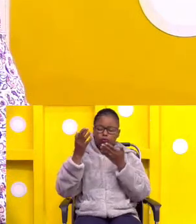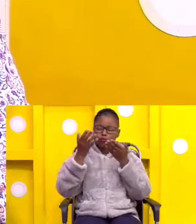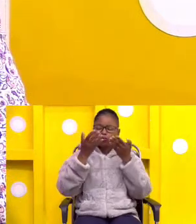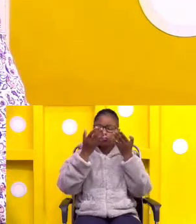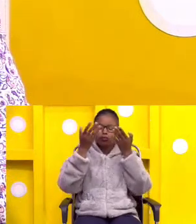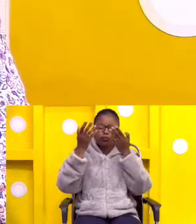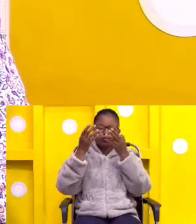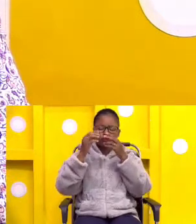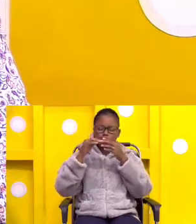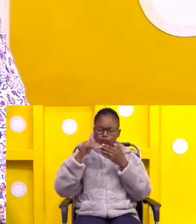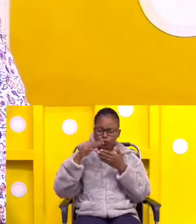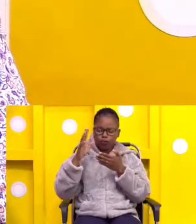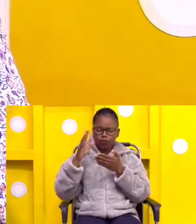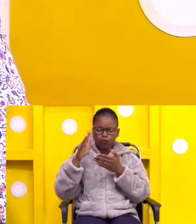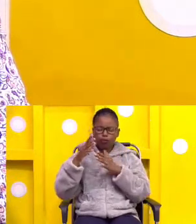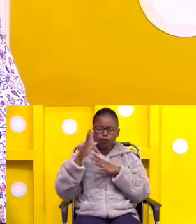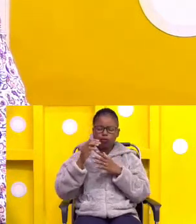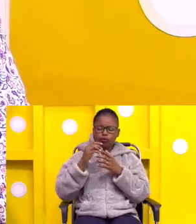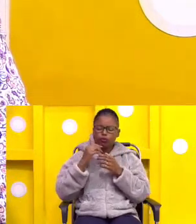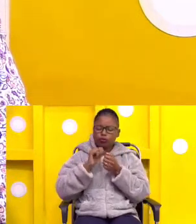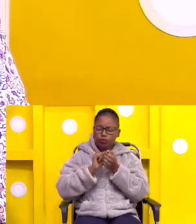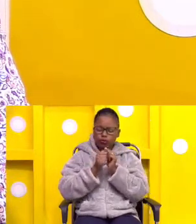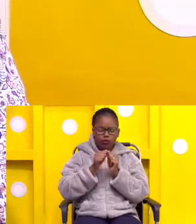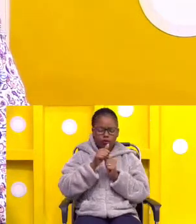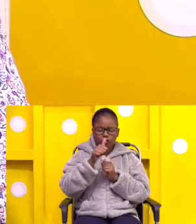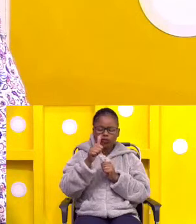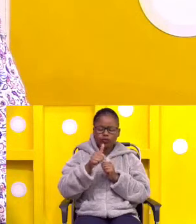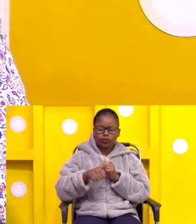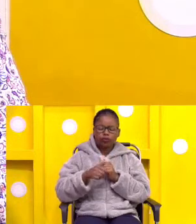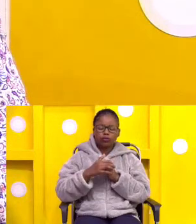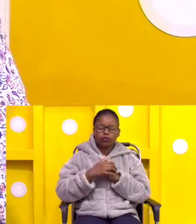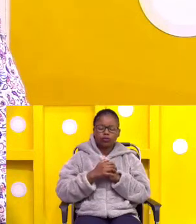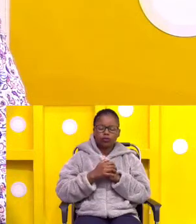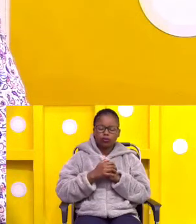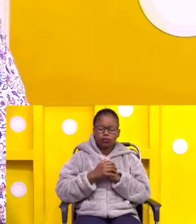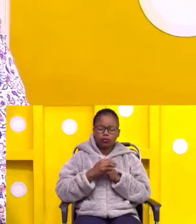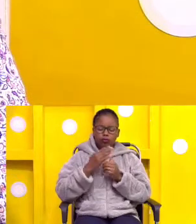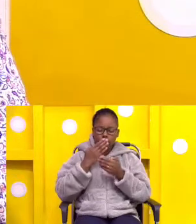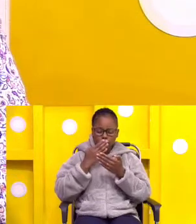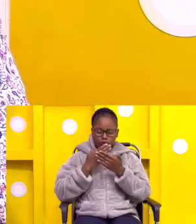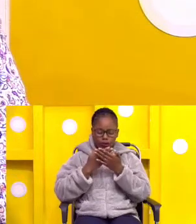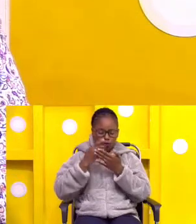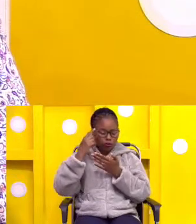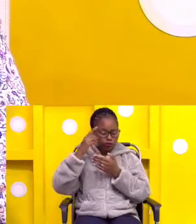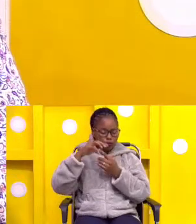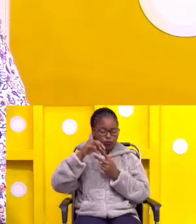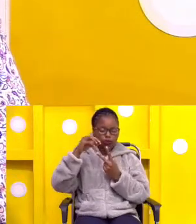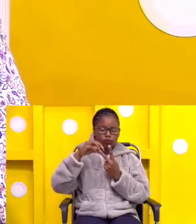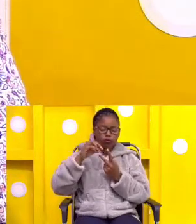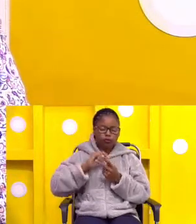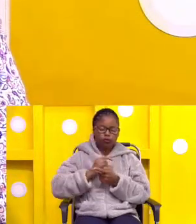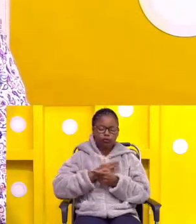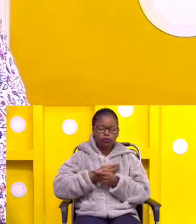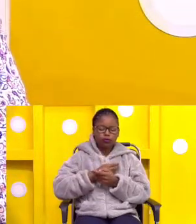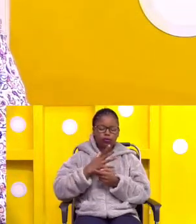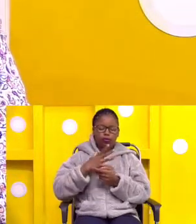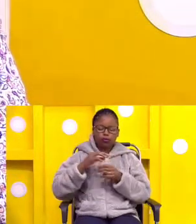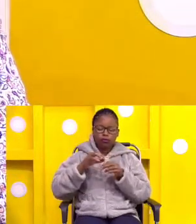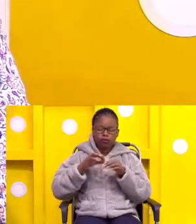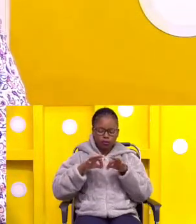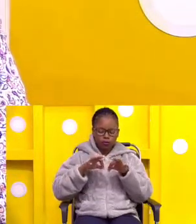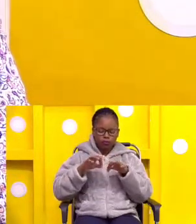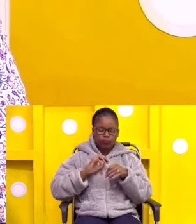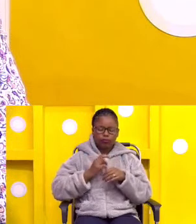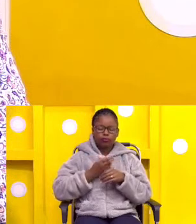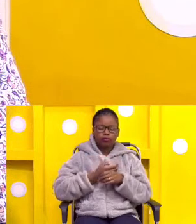Ngai wa igũrũ we ũtacenjagia na ũtagarũrũkaga. Nĩ thengio nĩ gũtũthura, nĩ thengio nĩ gũtwamũra. Wĩra ũyũ